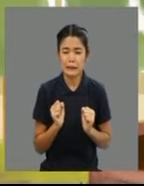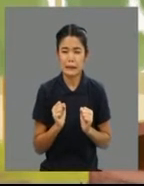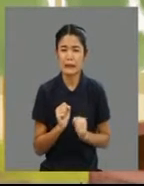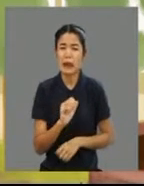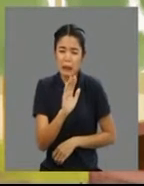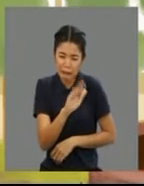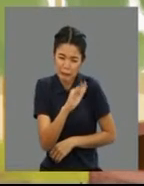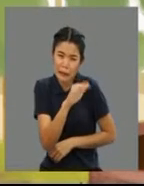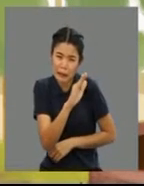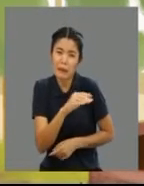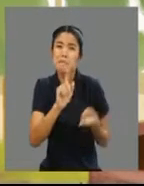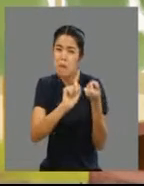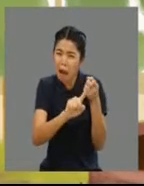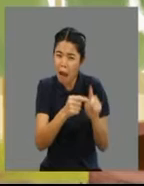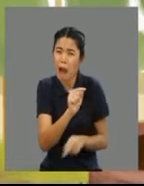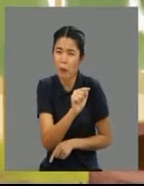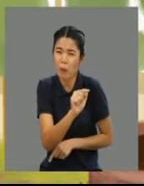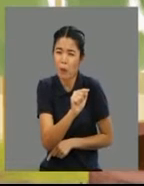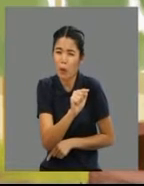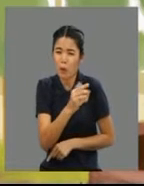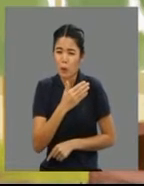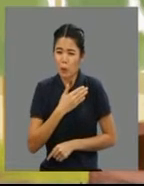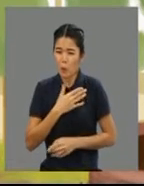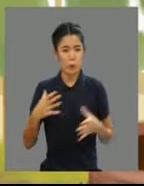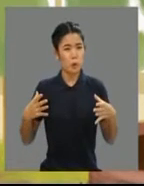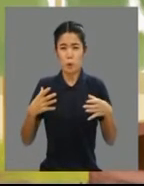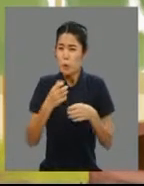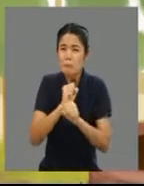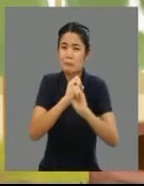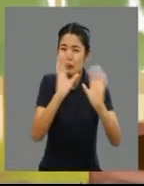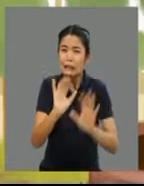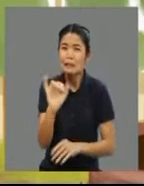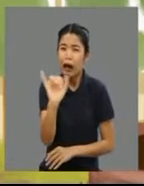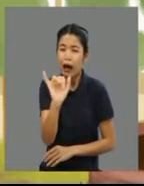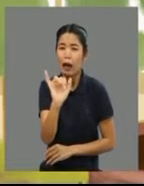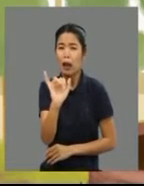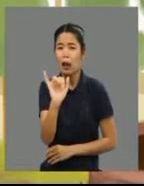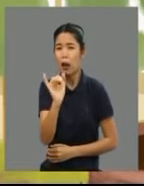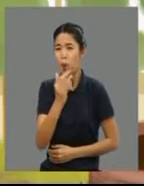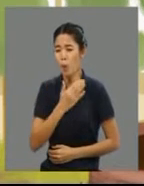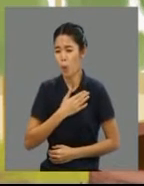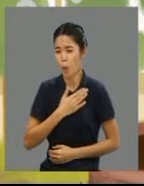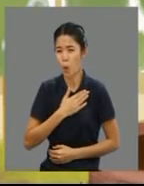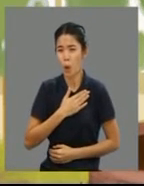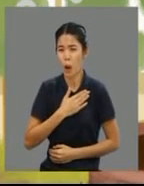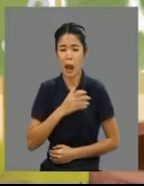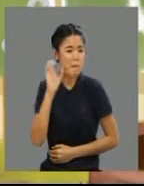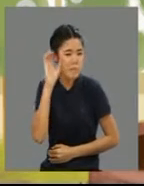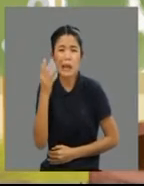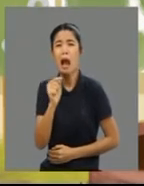นี่เพื่อนเรายังไม่ได้ข้อสรุปที่ชัดเจนเลยนะถึงพวกนายจะ